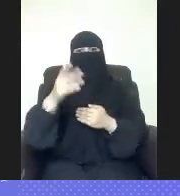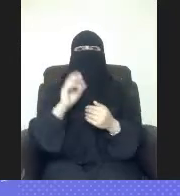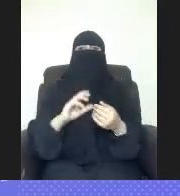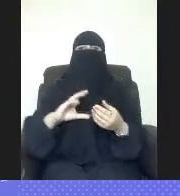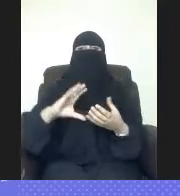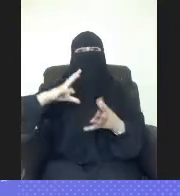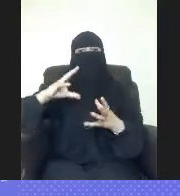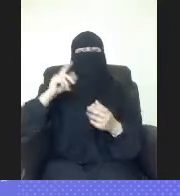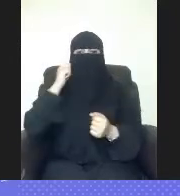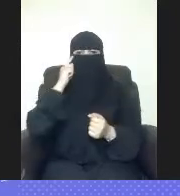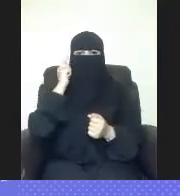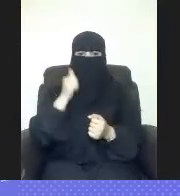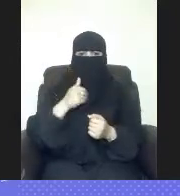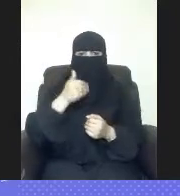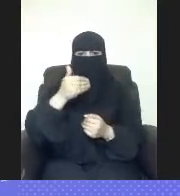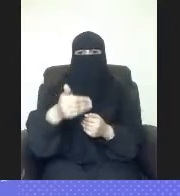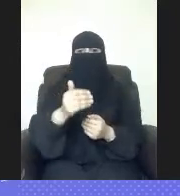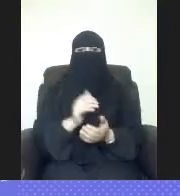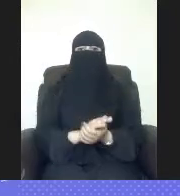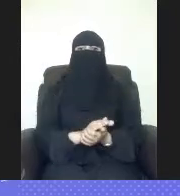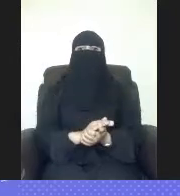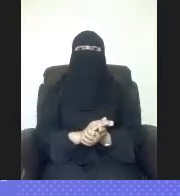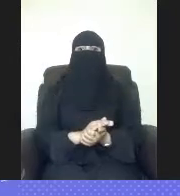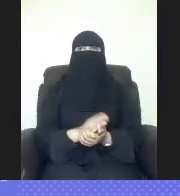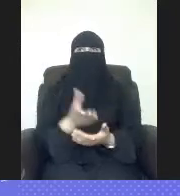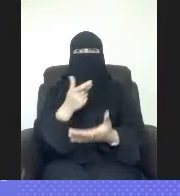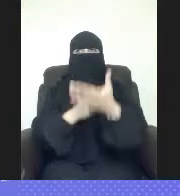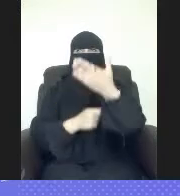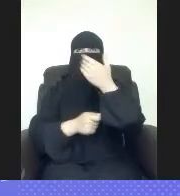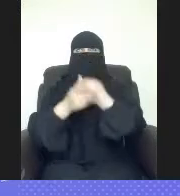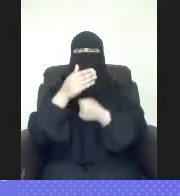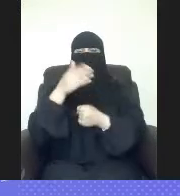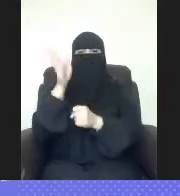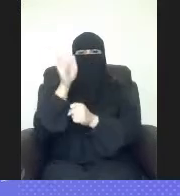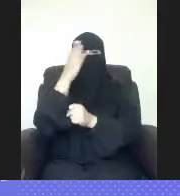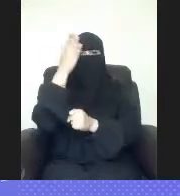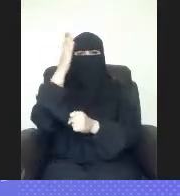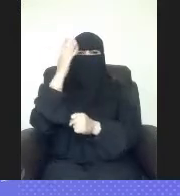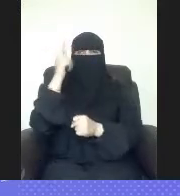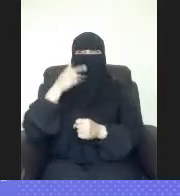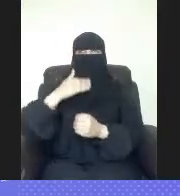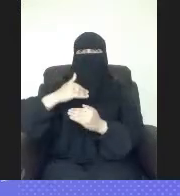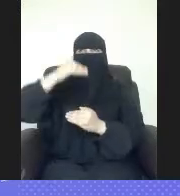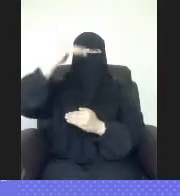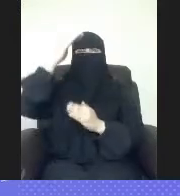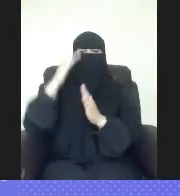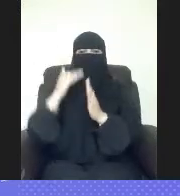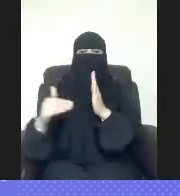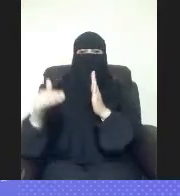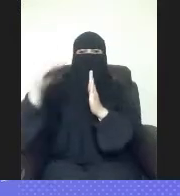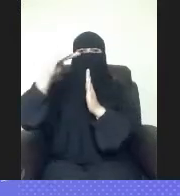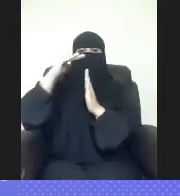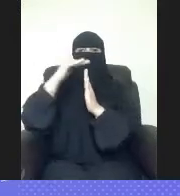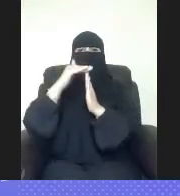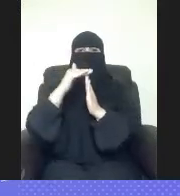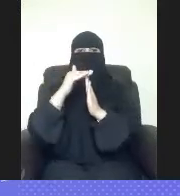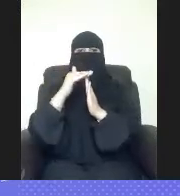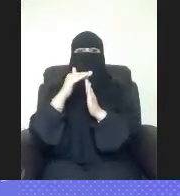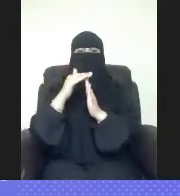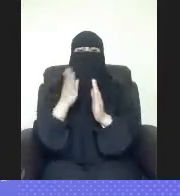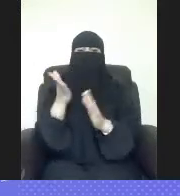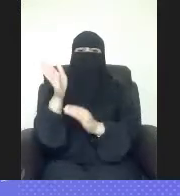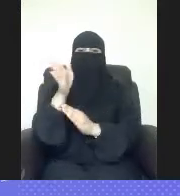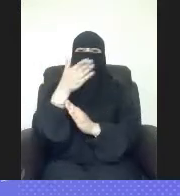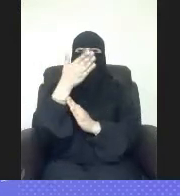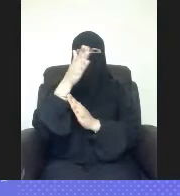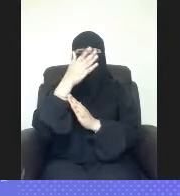بالهمم، ونرفع عزمنا شامخا فوق القمم، وبجانب العلم